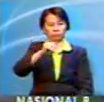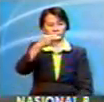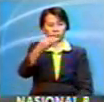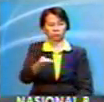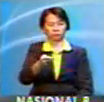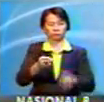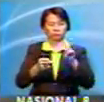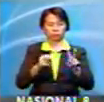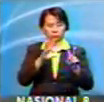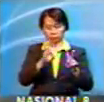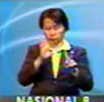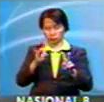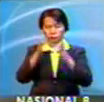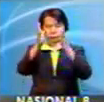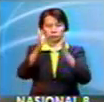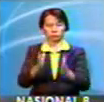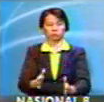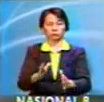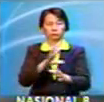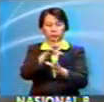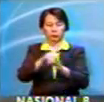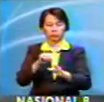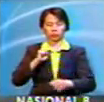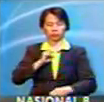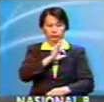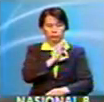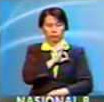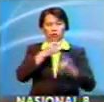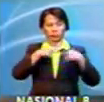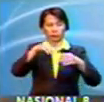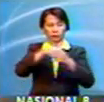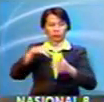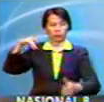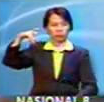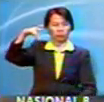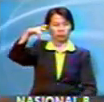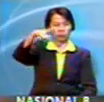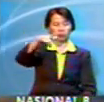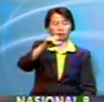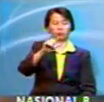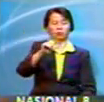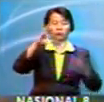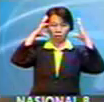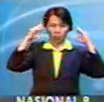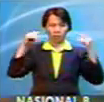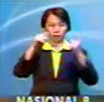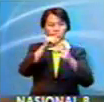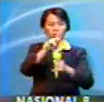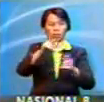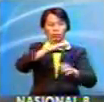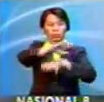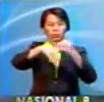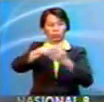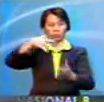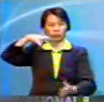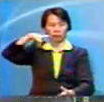membawa 298 penumpang termasuk anak kapal sedang dalam perjalanan dari Amsterdam ke Kuala Lumpur apabila